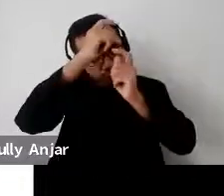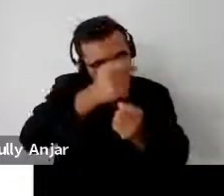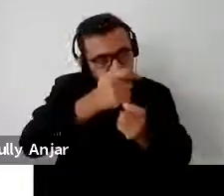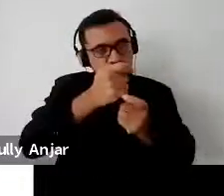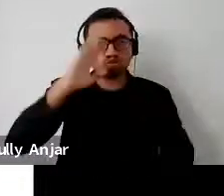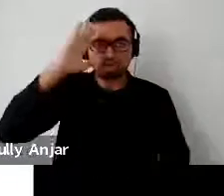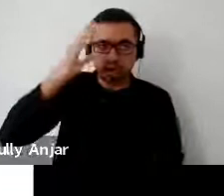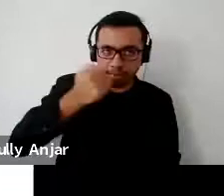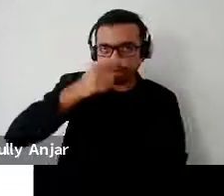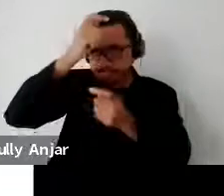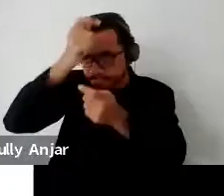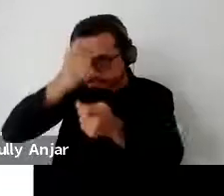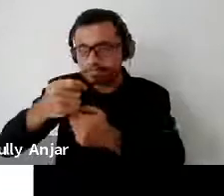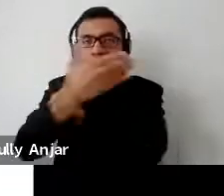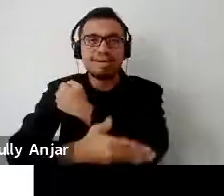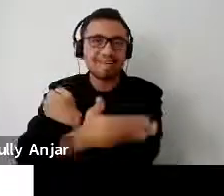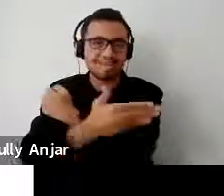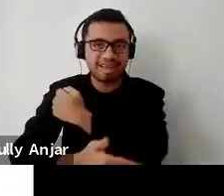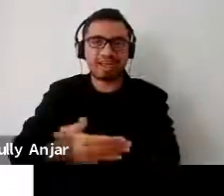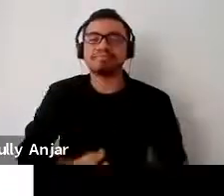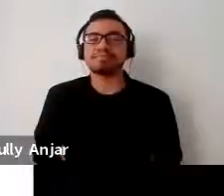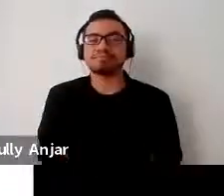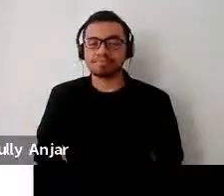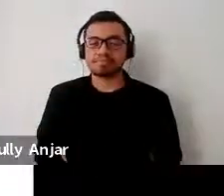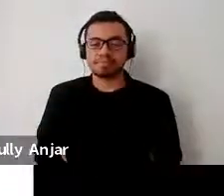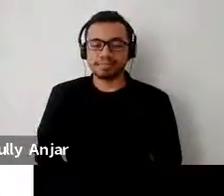yang sifatnya personal gitu. Nah, sesudah